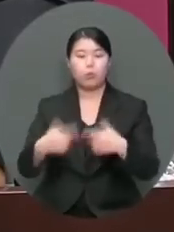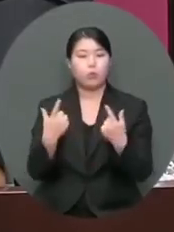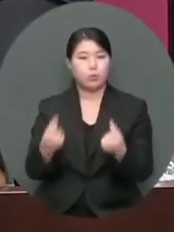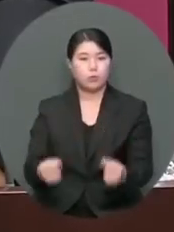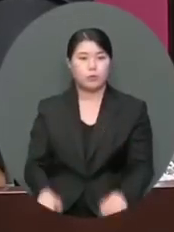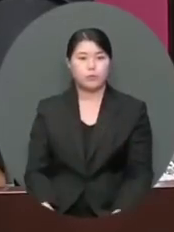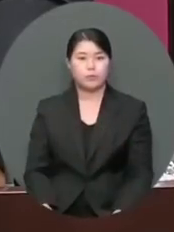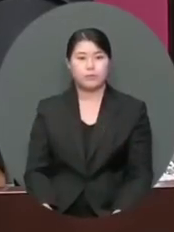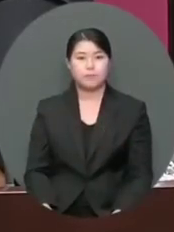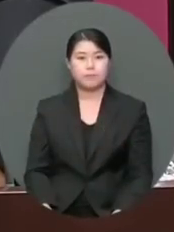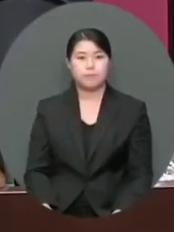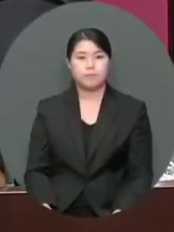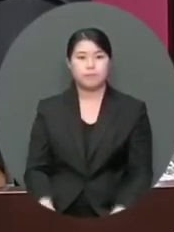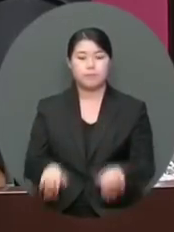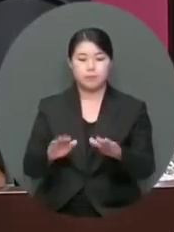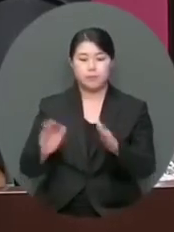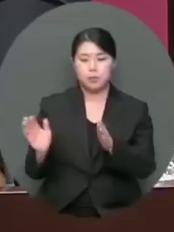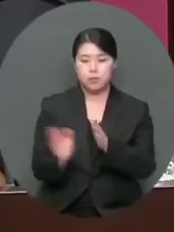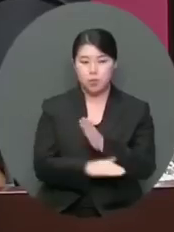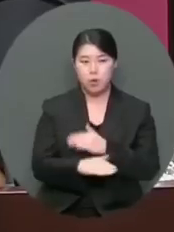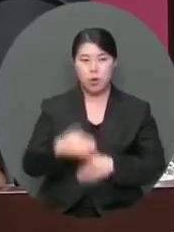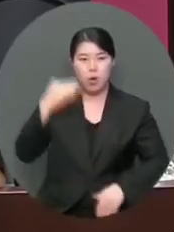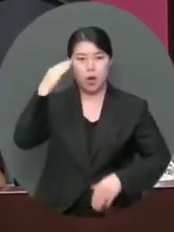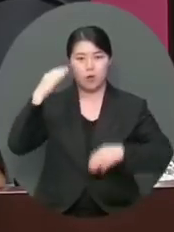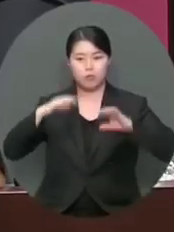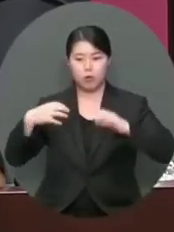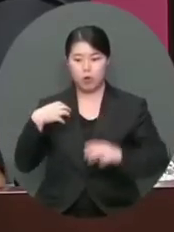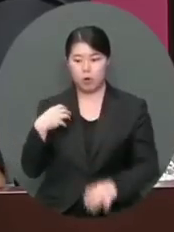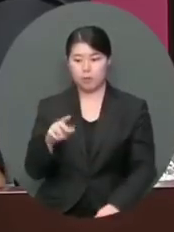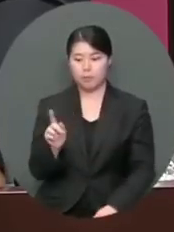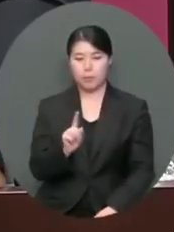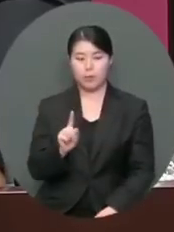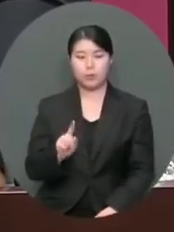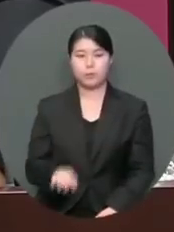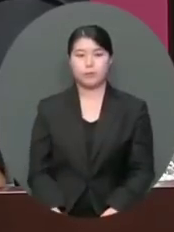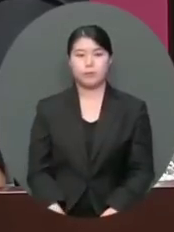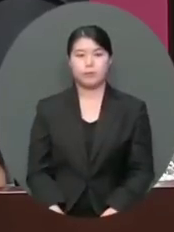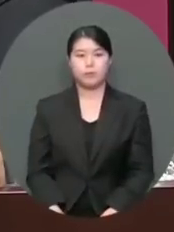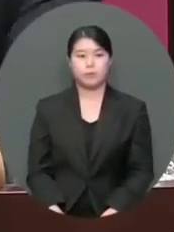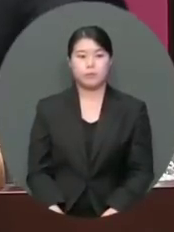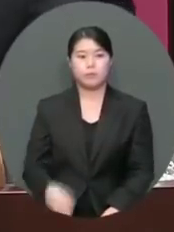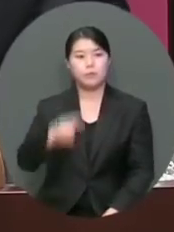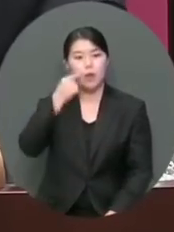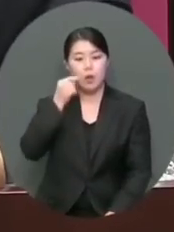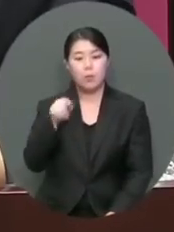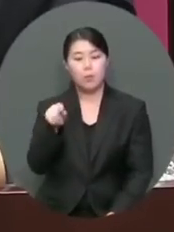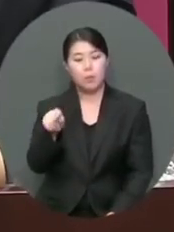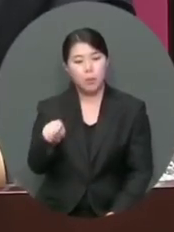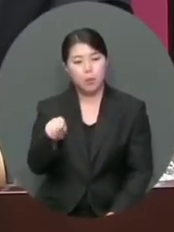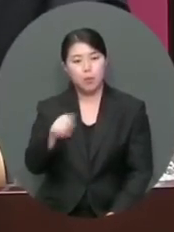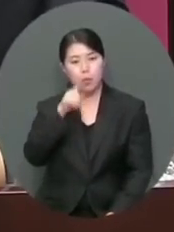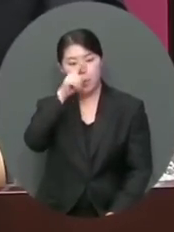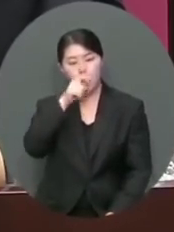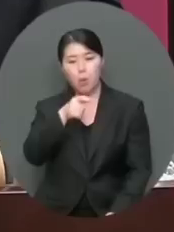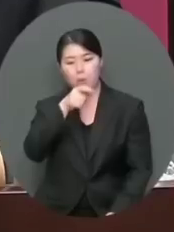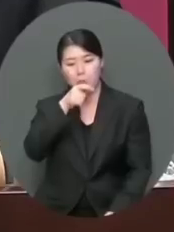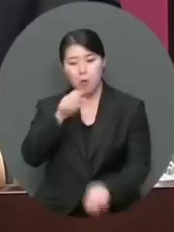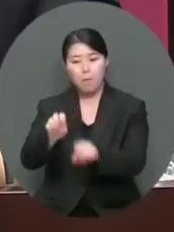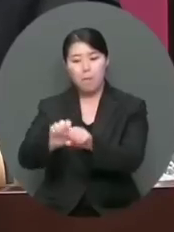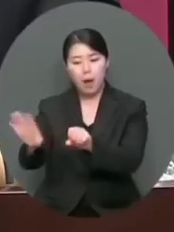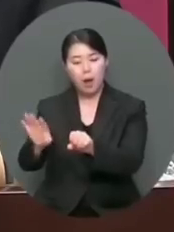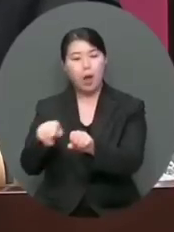똑같습니다. 지금부터 우리가 해야 할 일은, 우리 모두가 해야 할 일은 일본이 오염수의